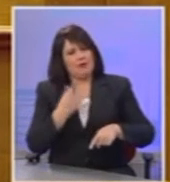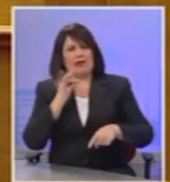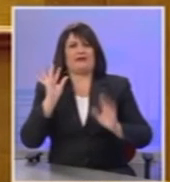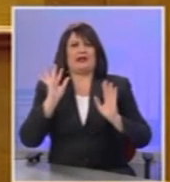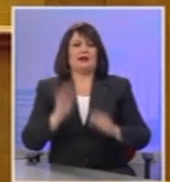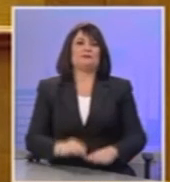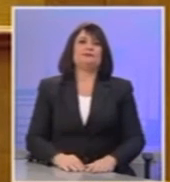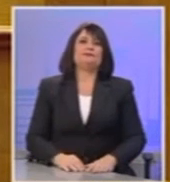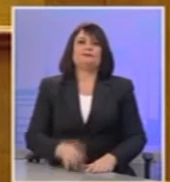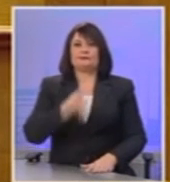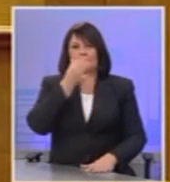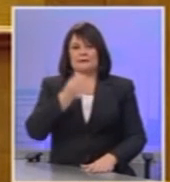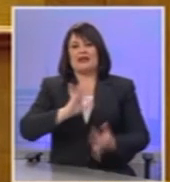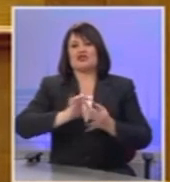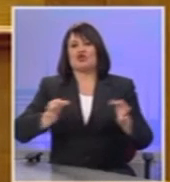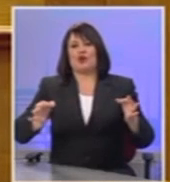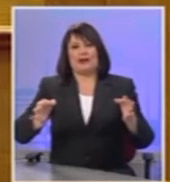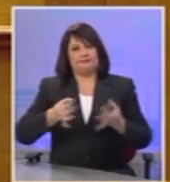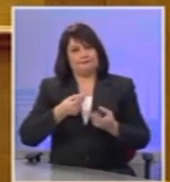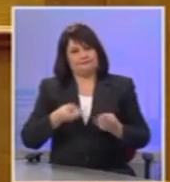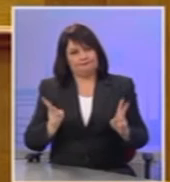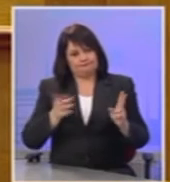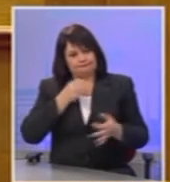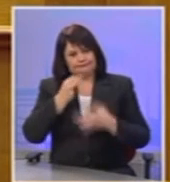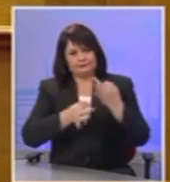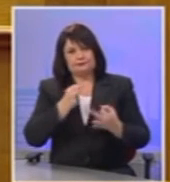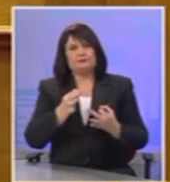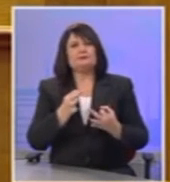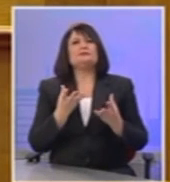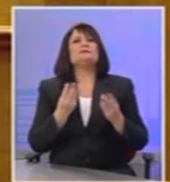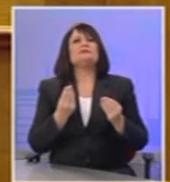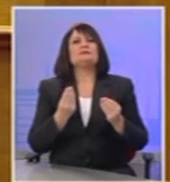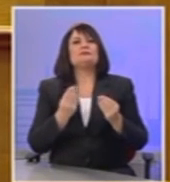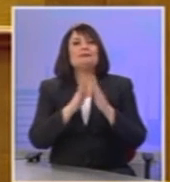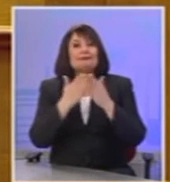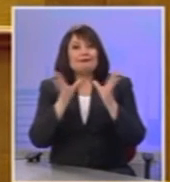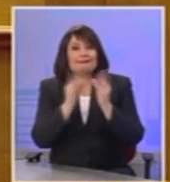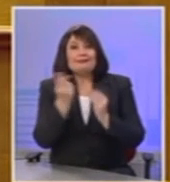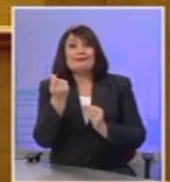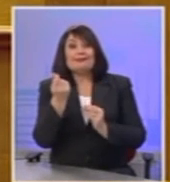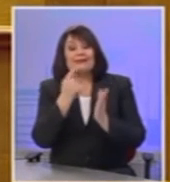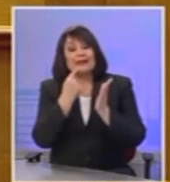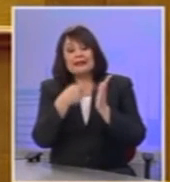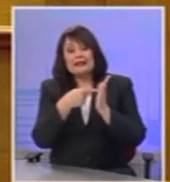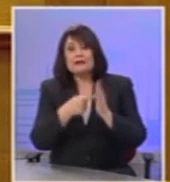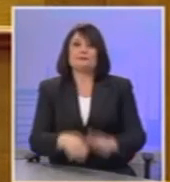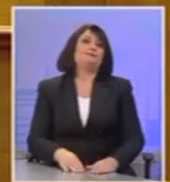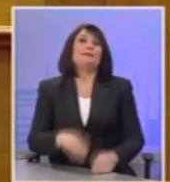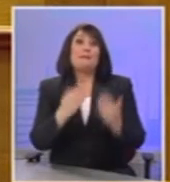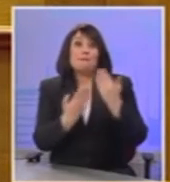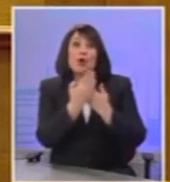Θα μου επιτρέψετε να σας πω μια ιστορία που υπάρχει σε πολλά εγχειρίδια οικονομίας. Ένα χειμωνιάτικο